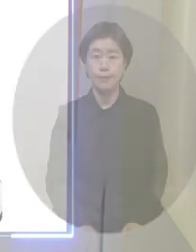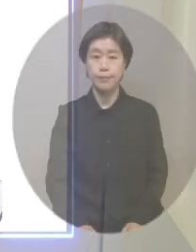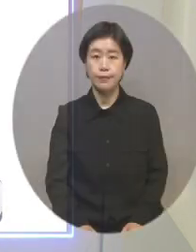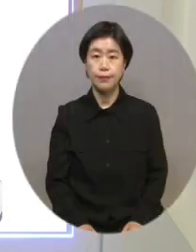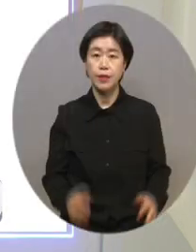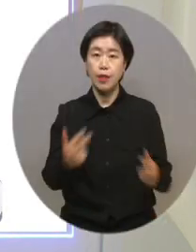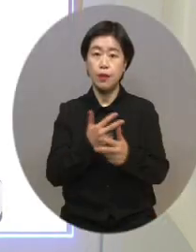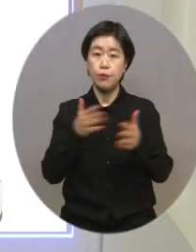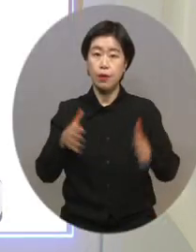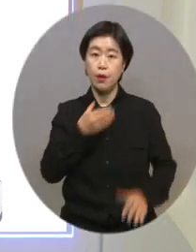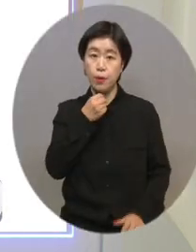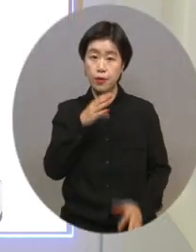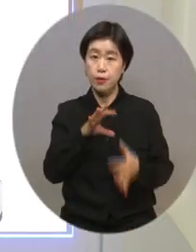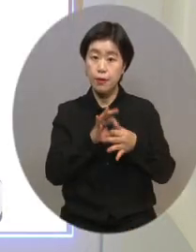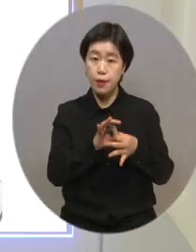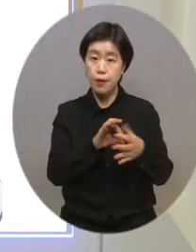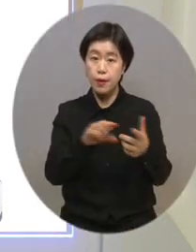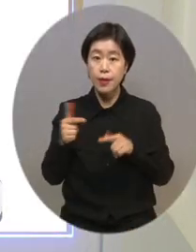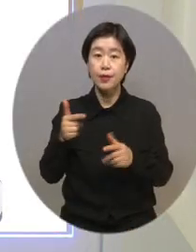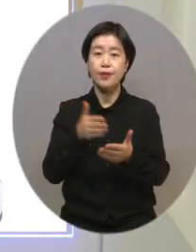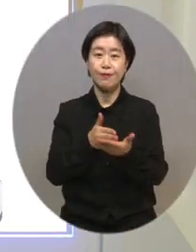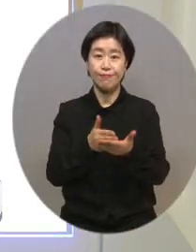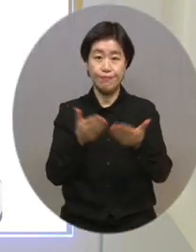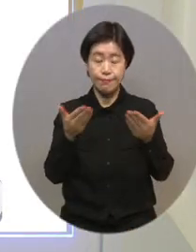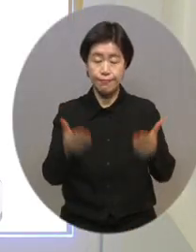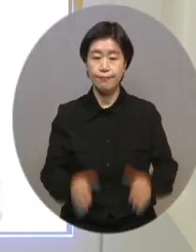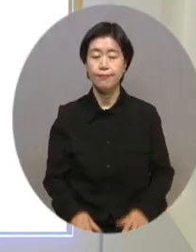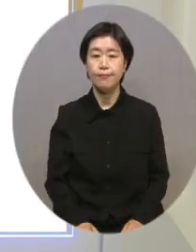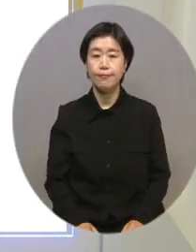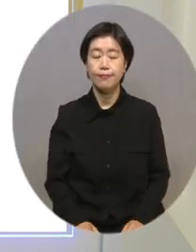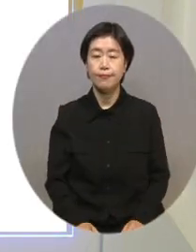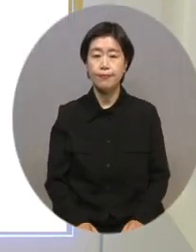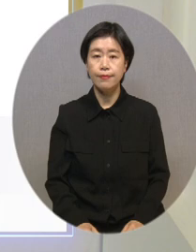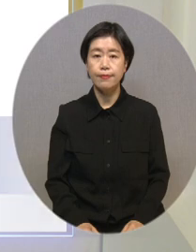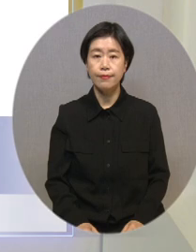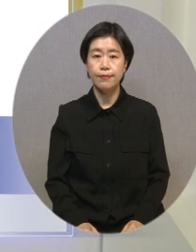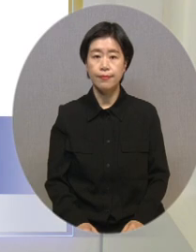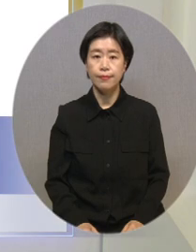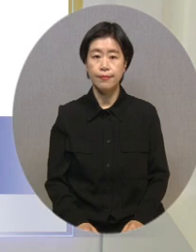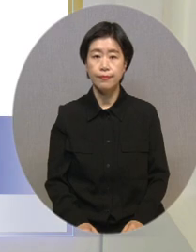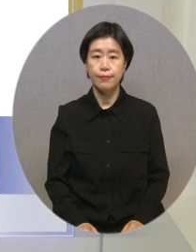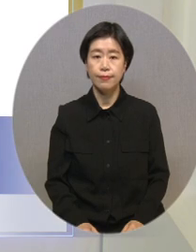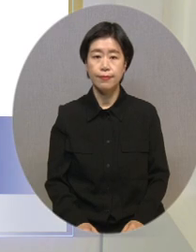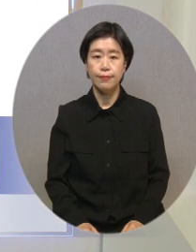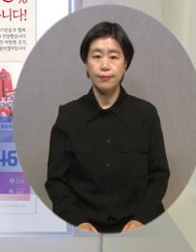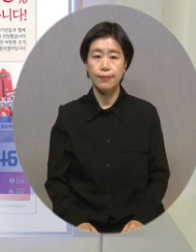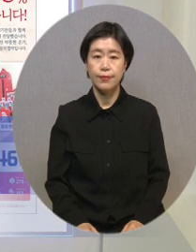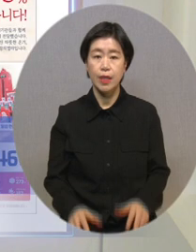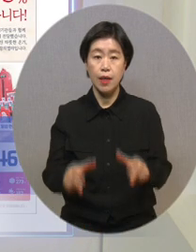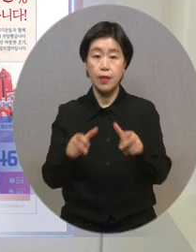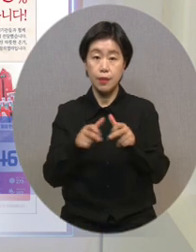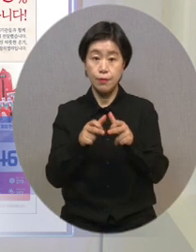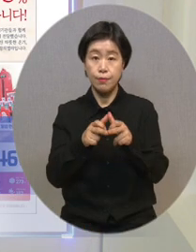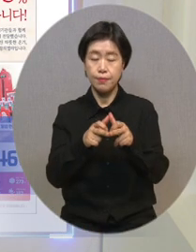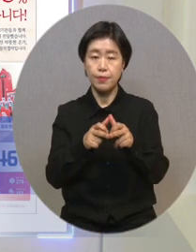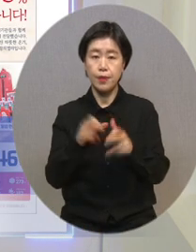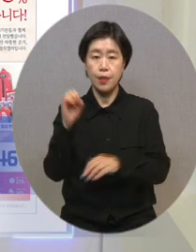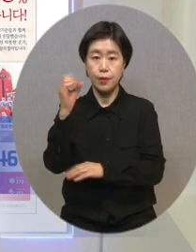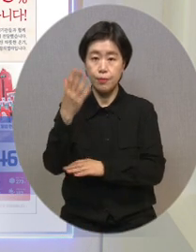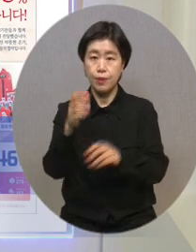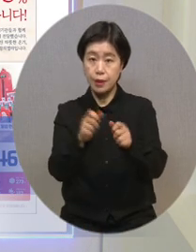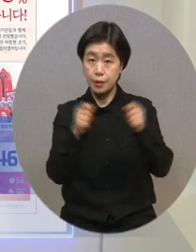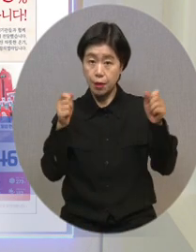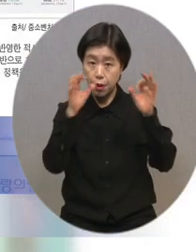한주간의 복직의 소식을 장애인 신문과 함께 만나봅니다 오늘 장애인 신문 면에서는